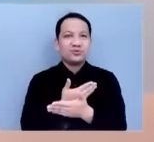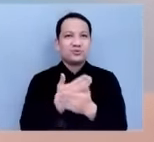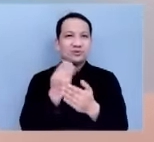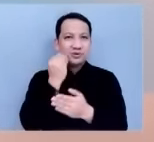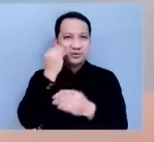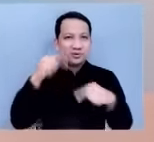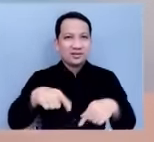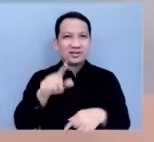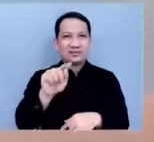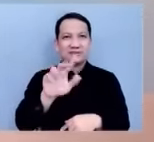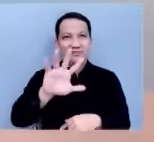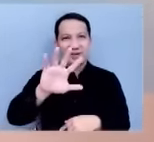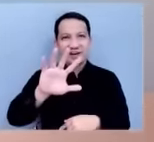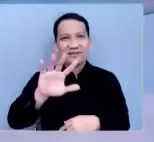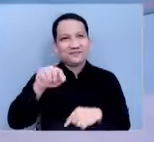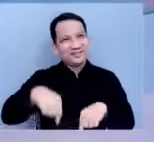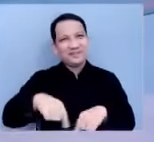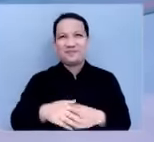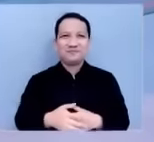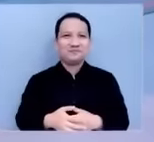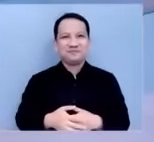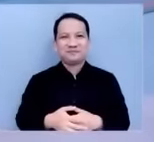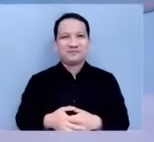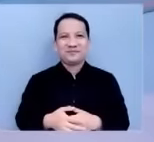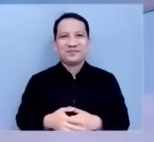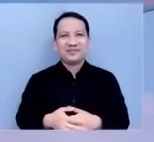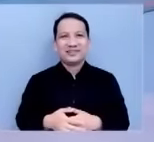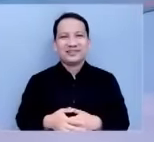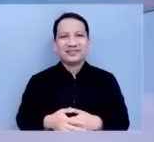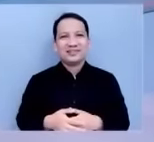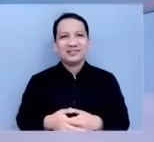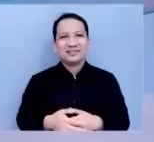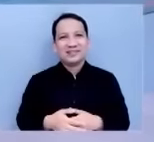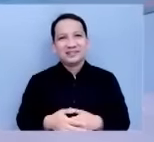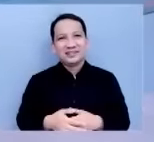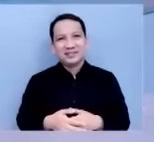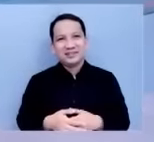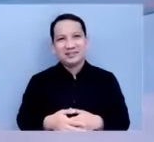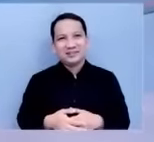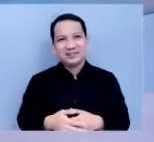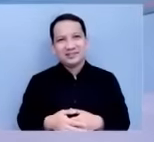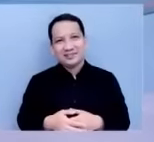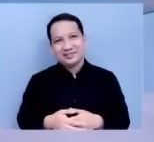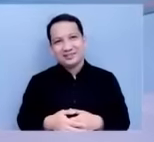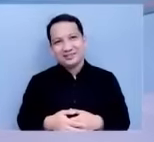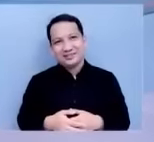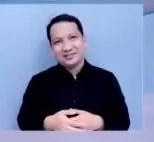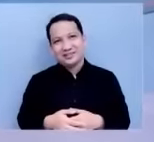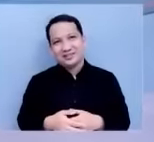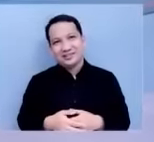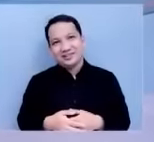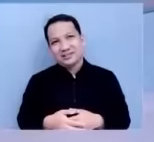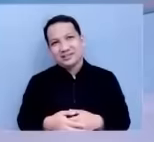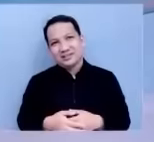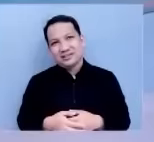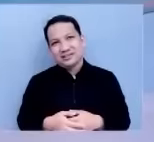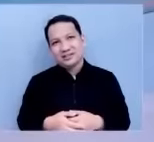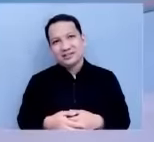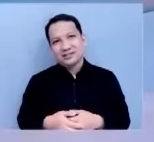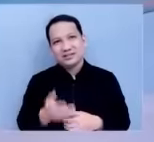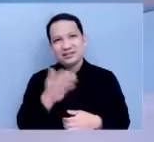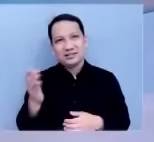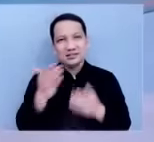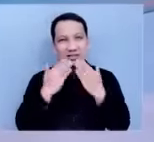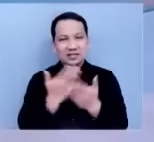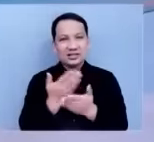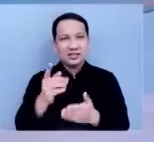sa TV5. Yay! Yay! Kuya Wally. Meron ako. Meron na. Maraming salamat sa